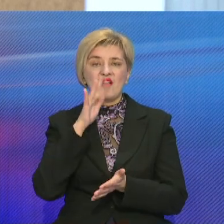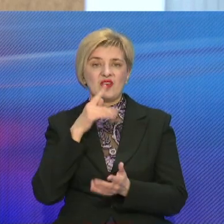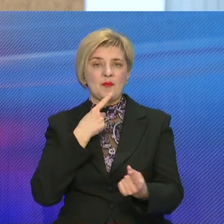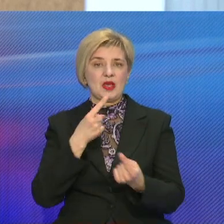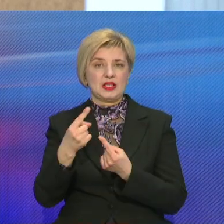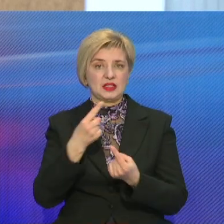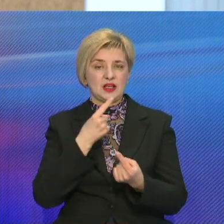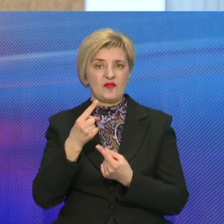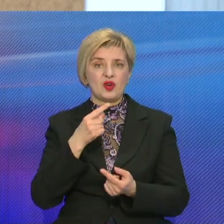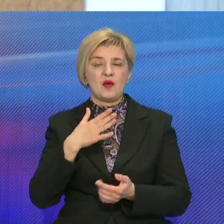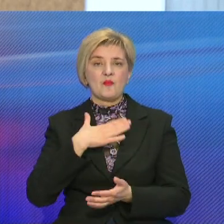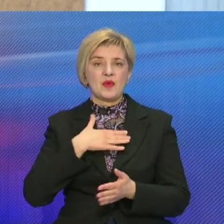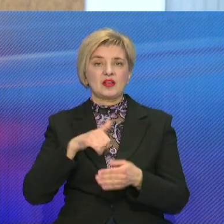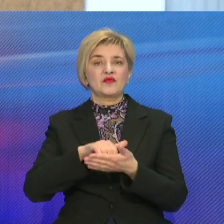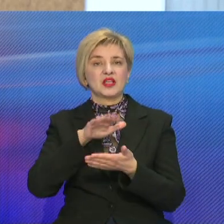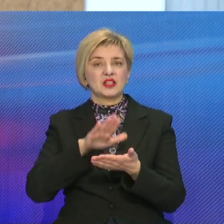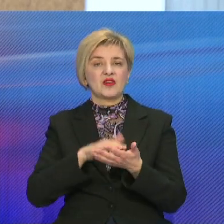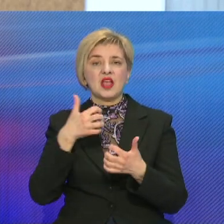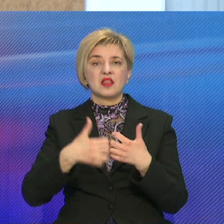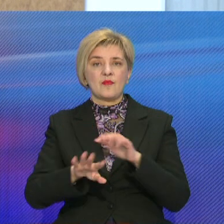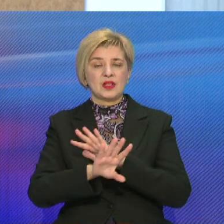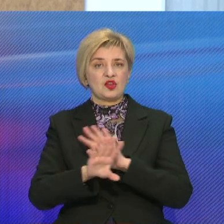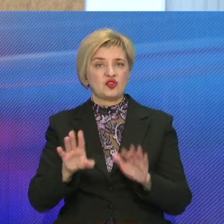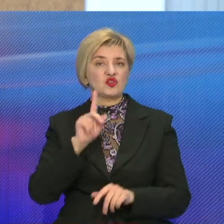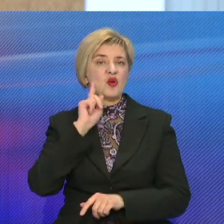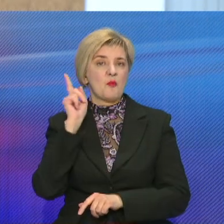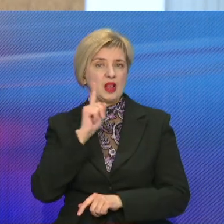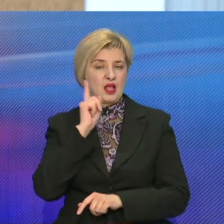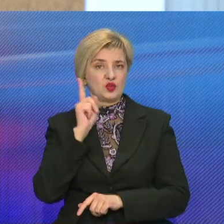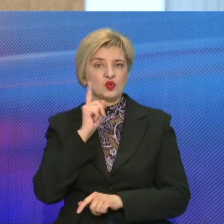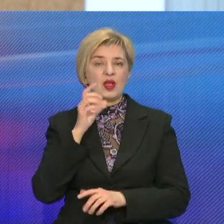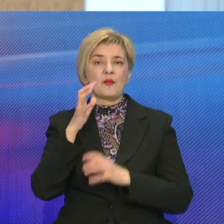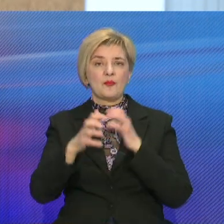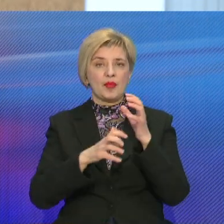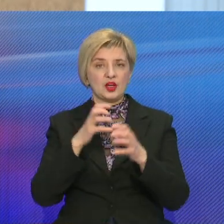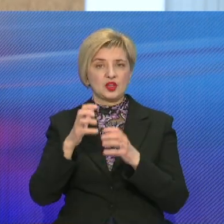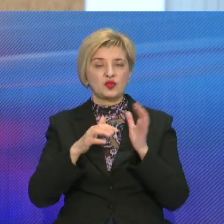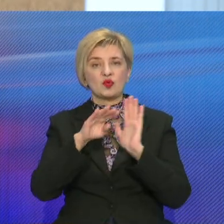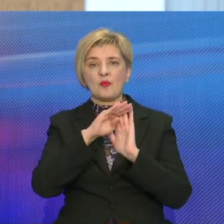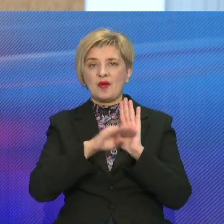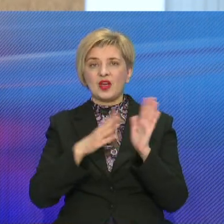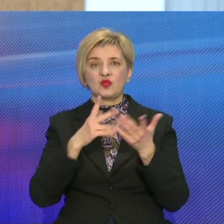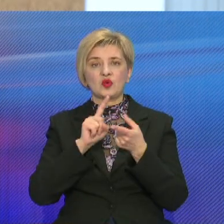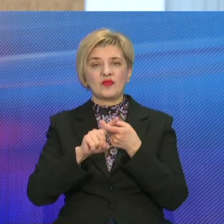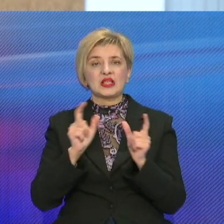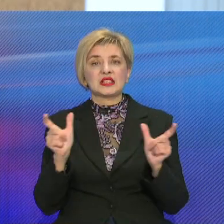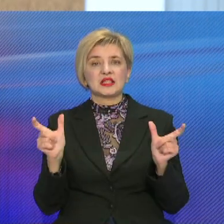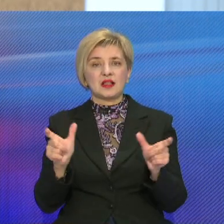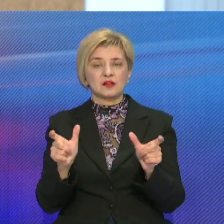мы фиксируем небезразличие нашей белорусской молодежи и к международной повестке, которая касается